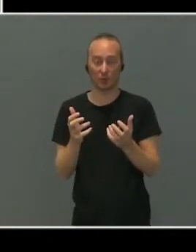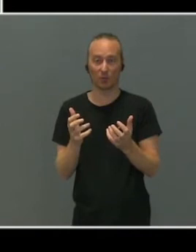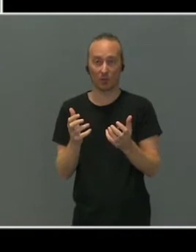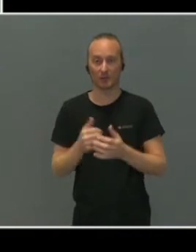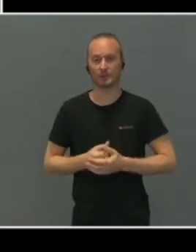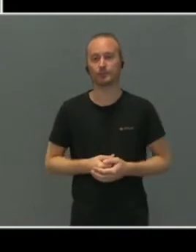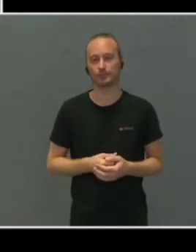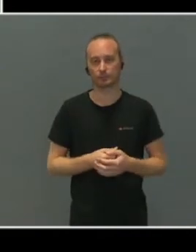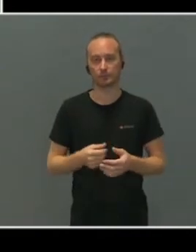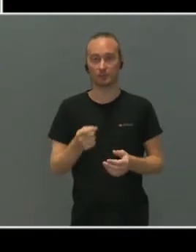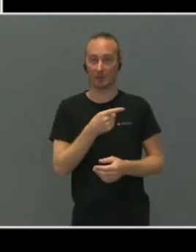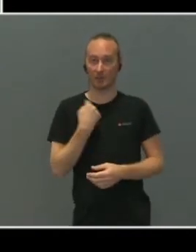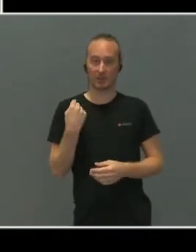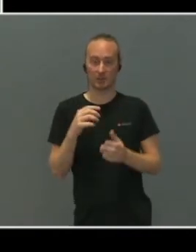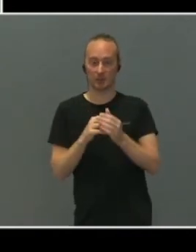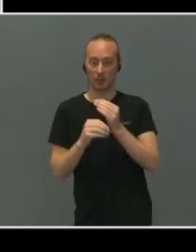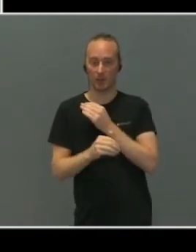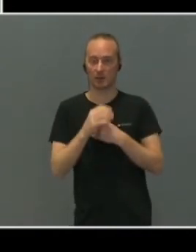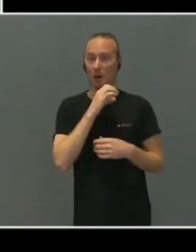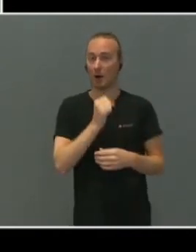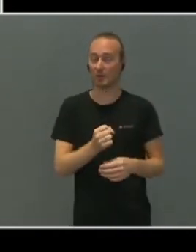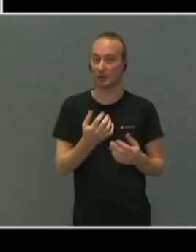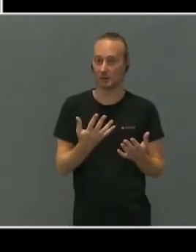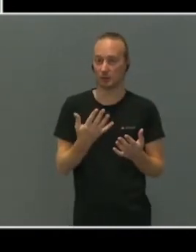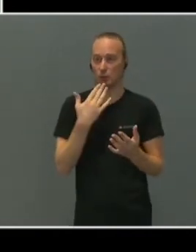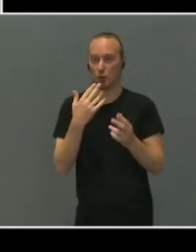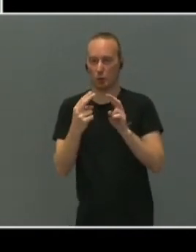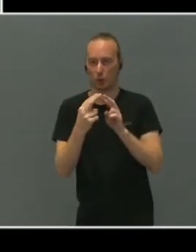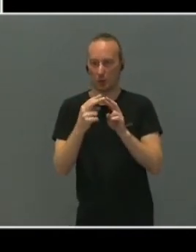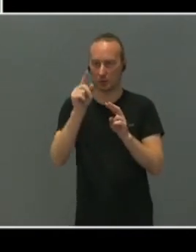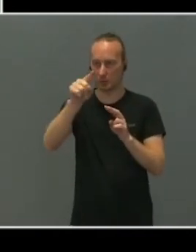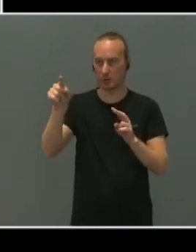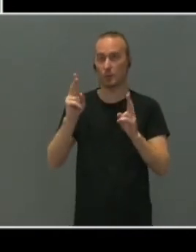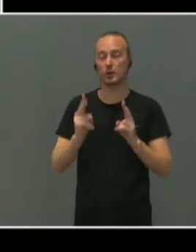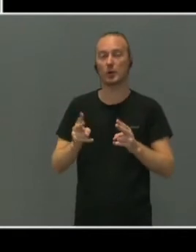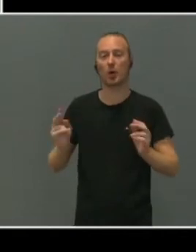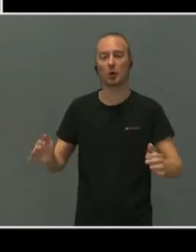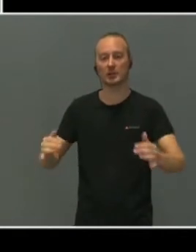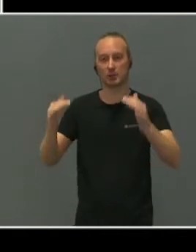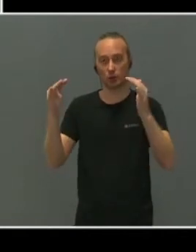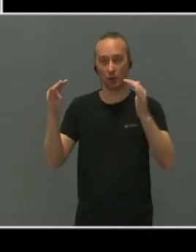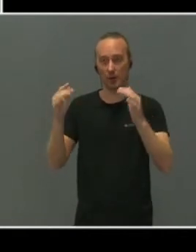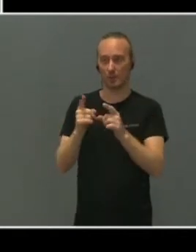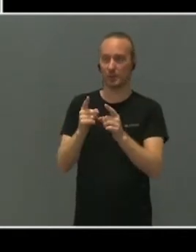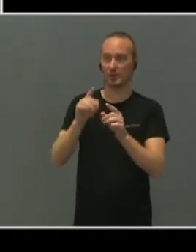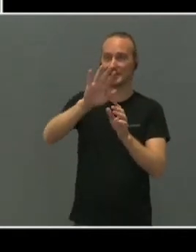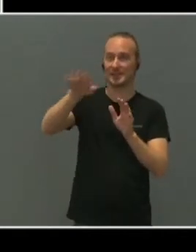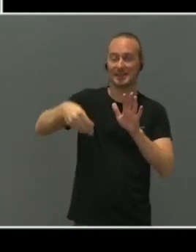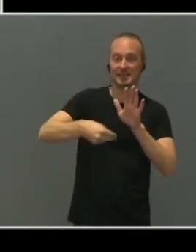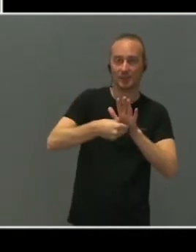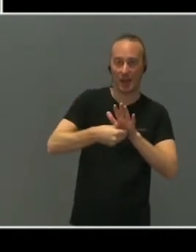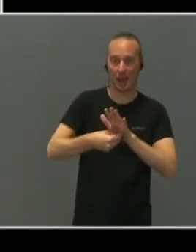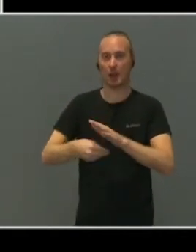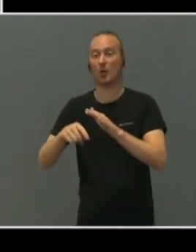Statped er veldig avhengig av den gode kontakten med brukerorganisasjonene for å få innspill og innsikt, som